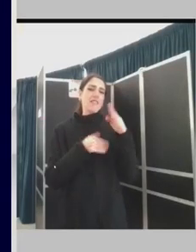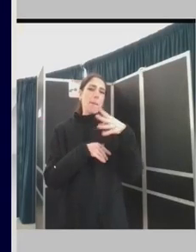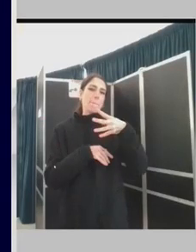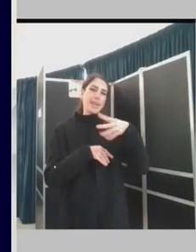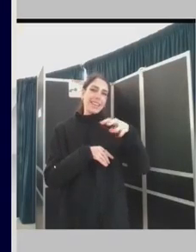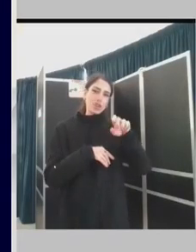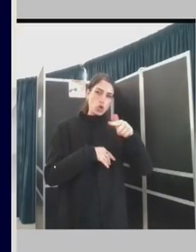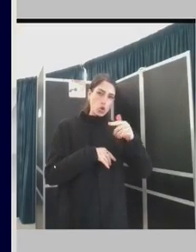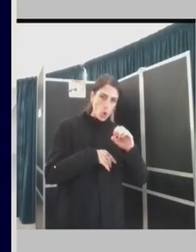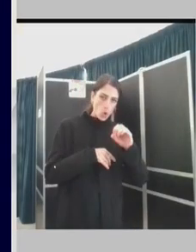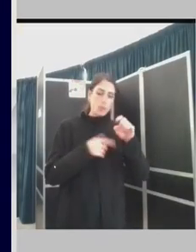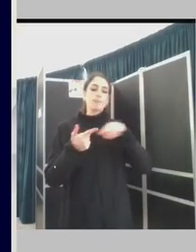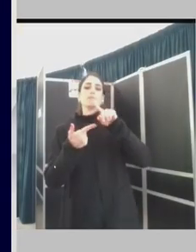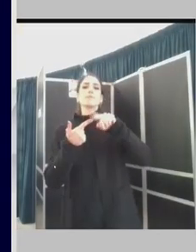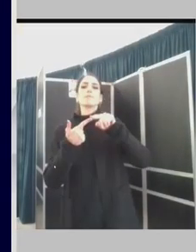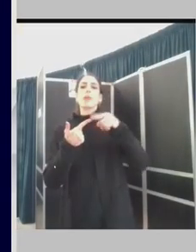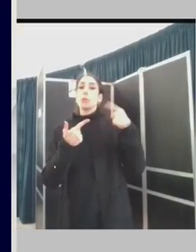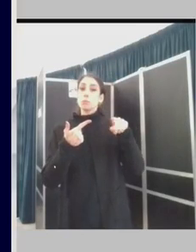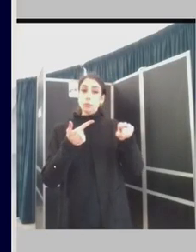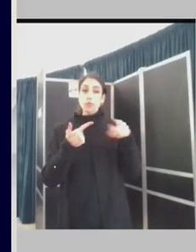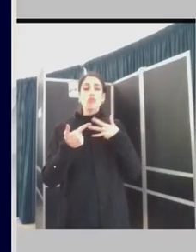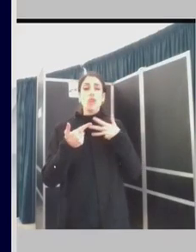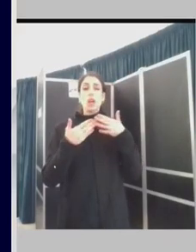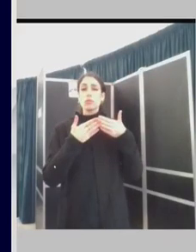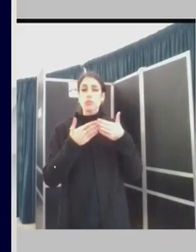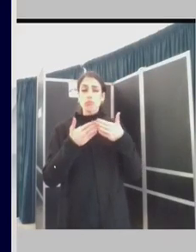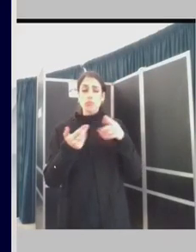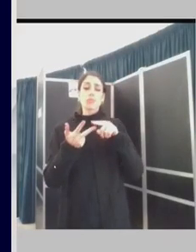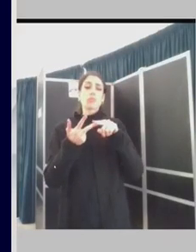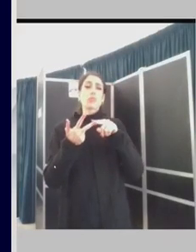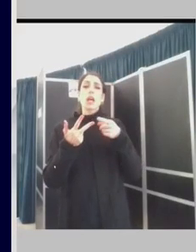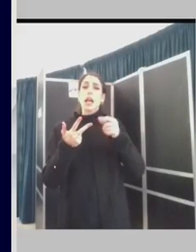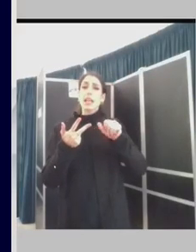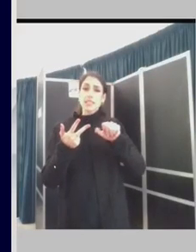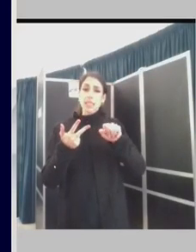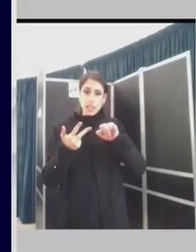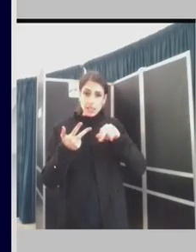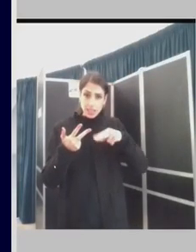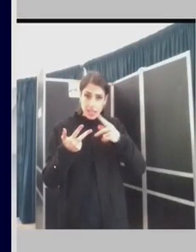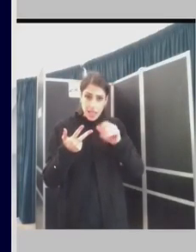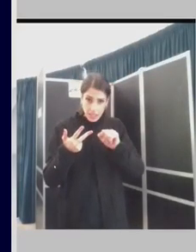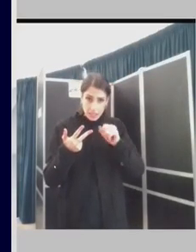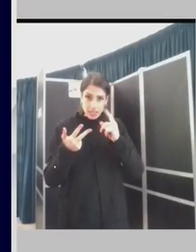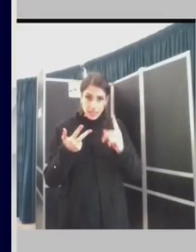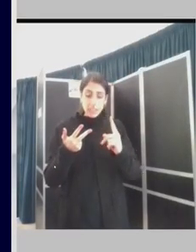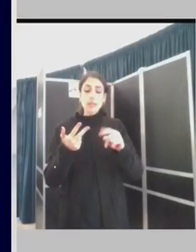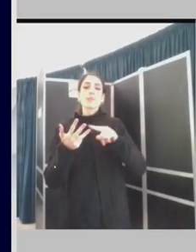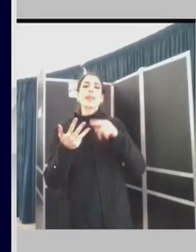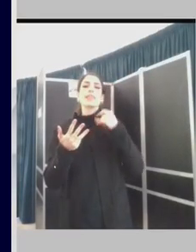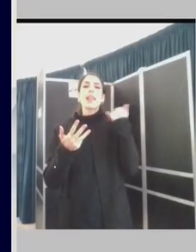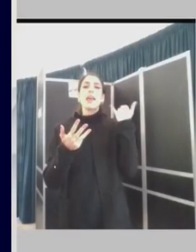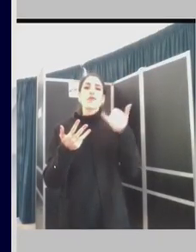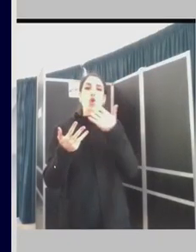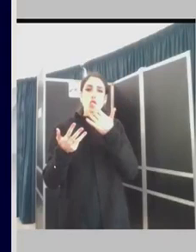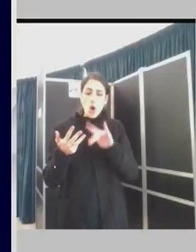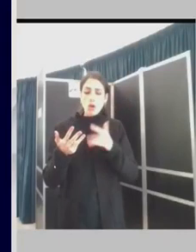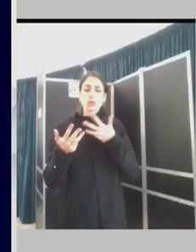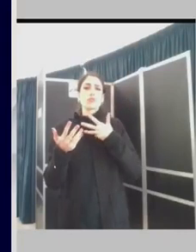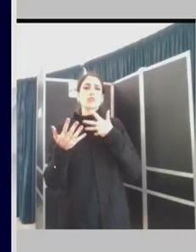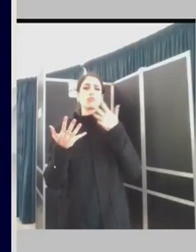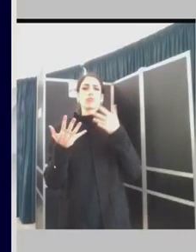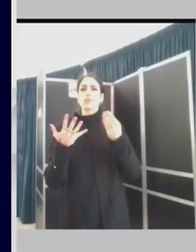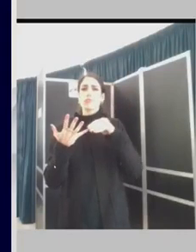l'AECS, Associazione Italiana Cultura e Sport, Cassandra D, Telefono Rosa, Gaia von Freeman, che è una fondazione nata a